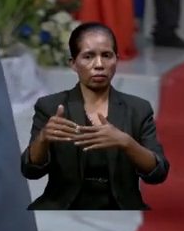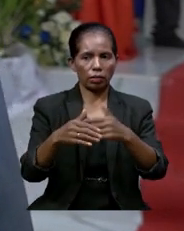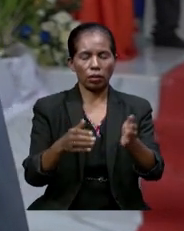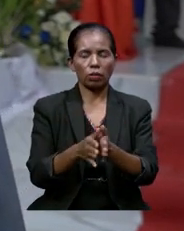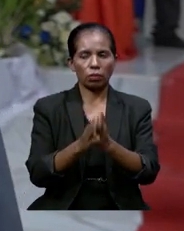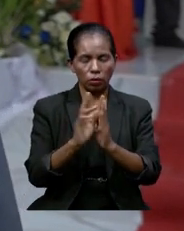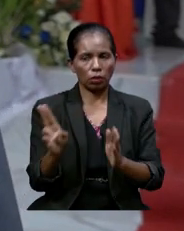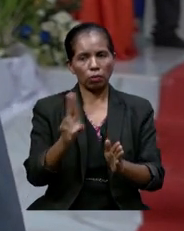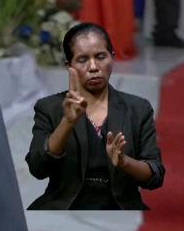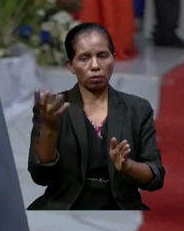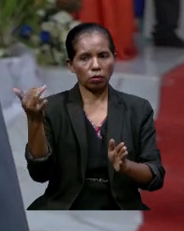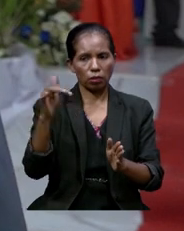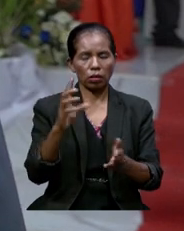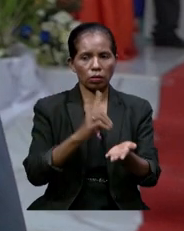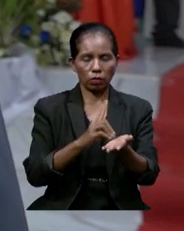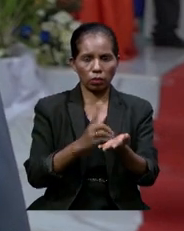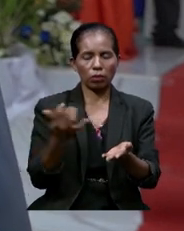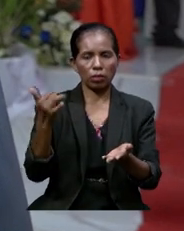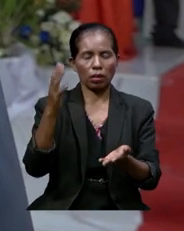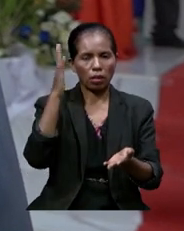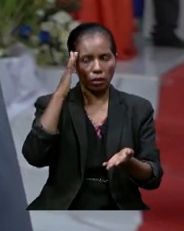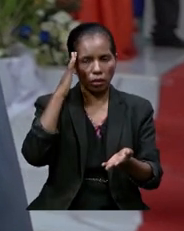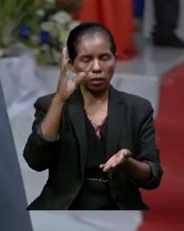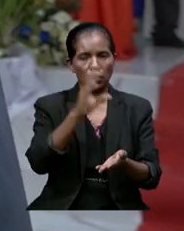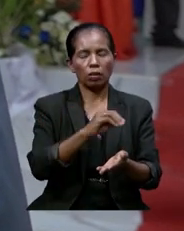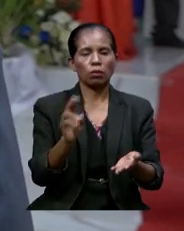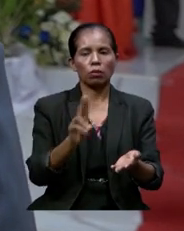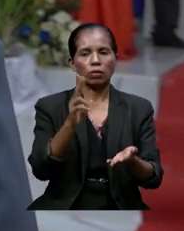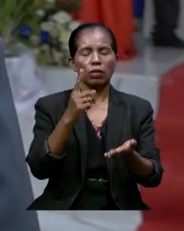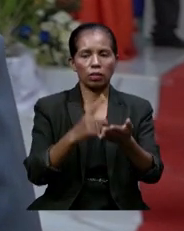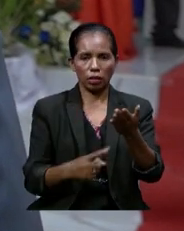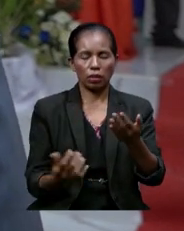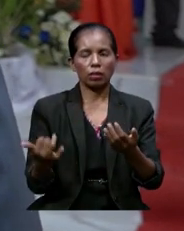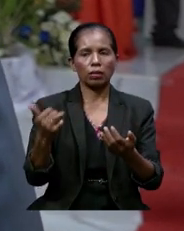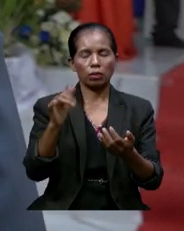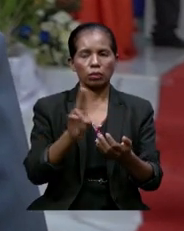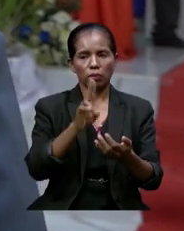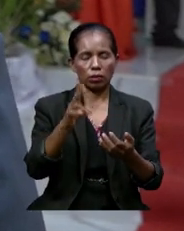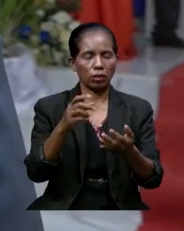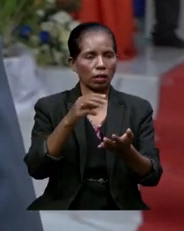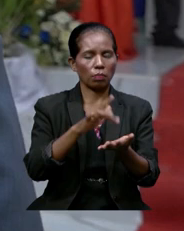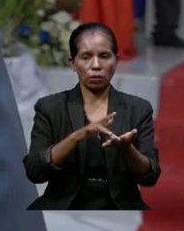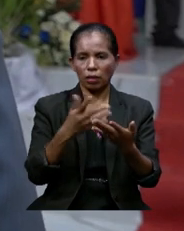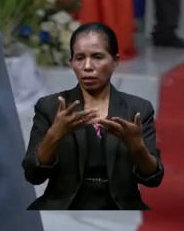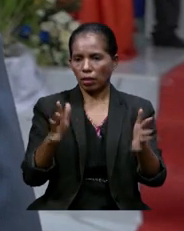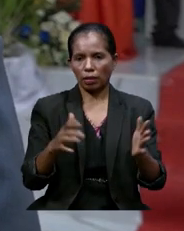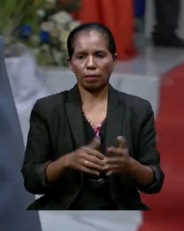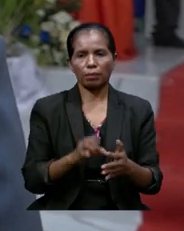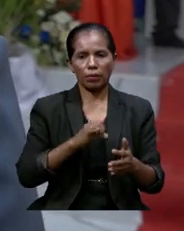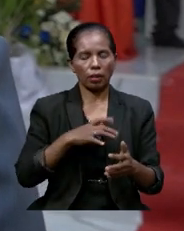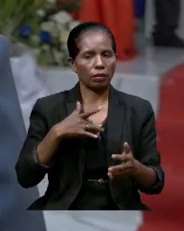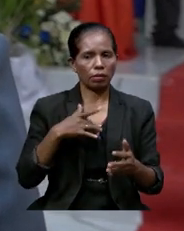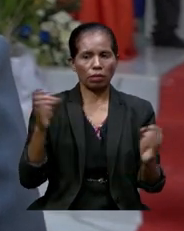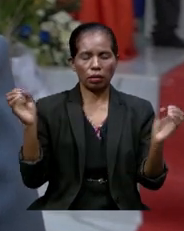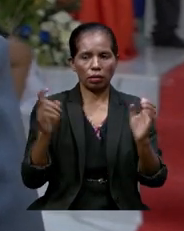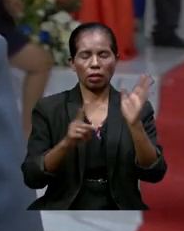usuari sira. Sernem ma usa medico sira hatene alternativo saida mak sira usa quando ida ne laiha. Ne be ausente ladun